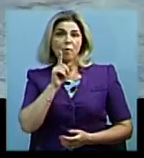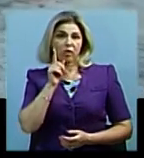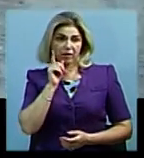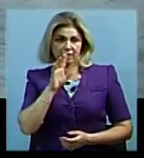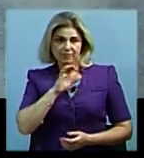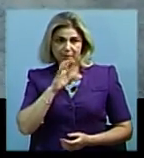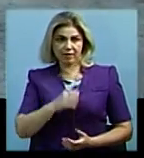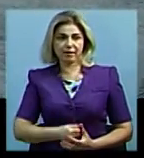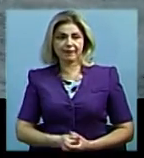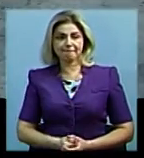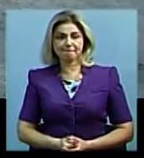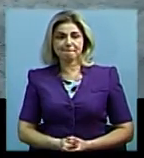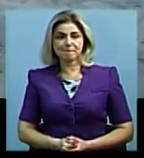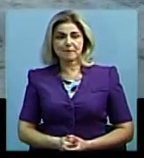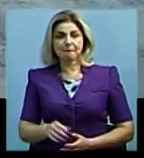співають,